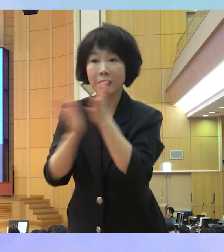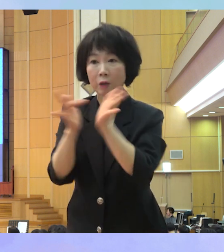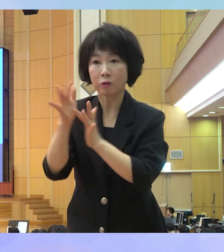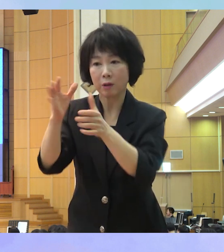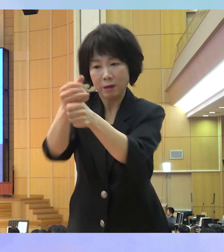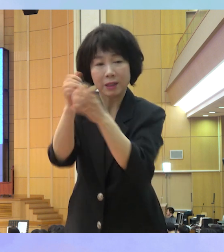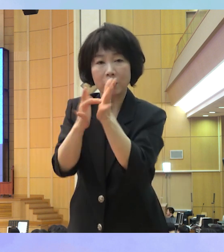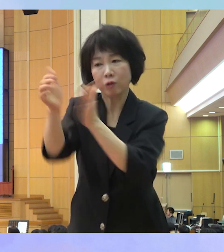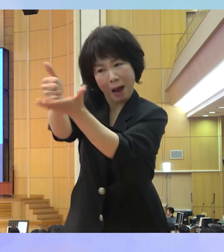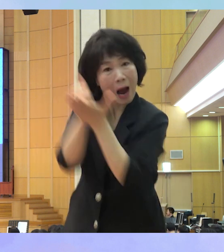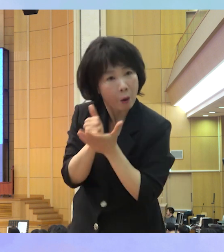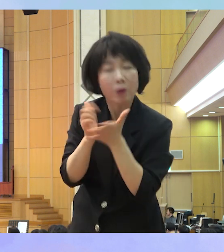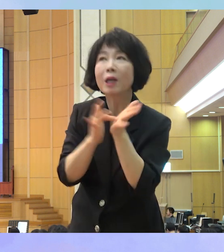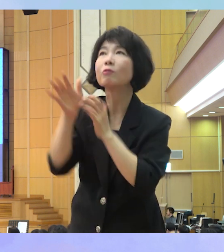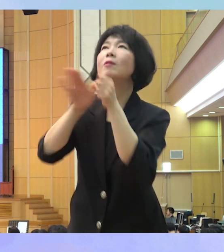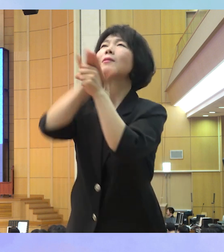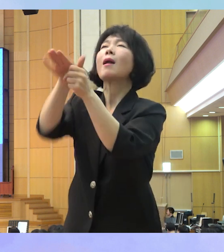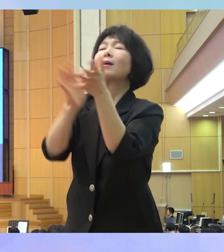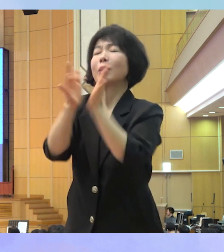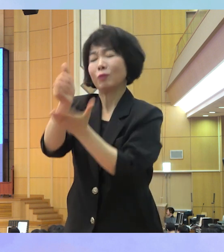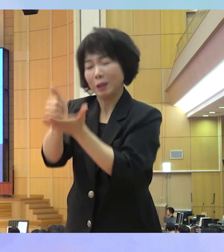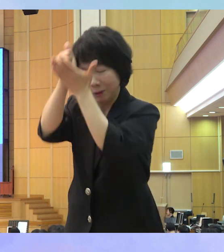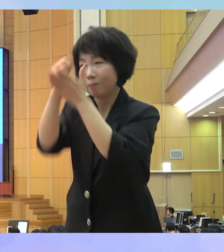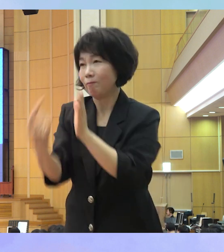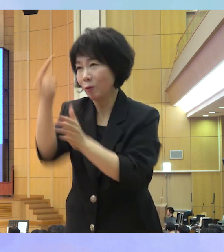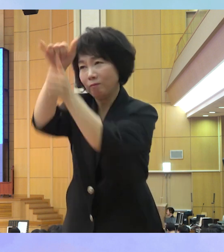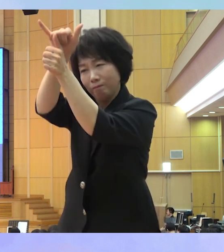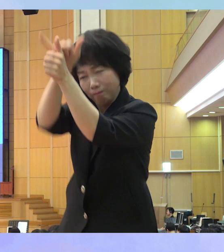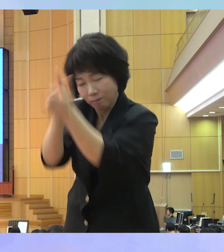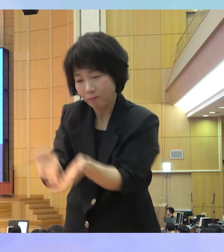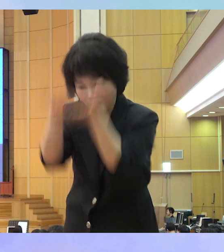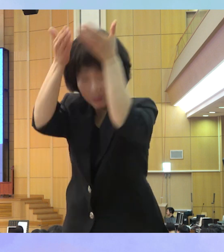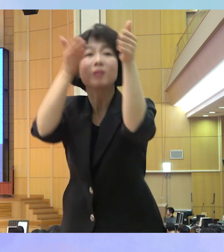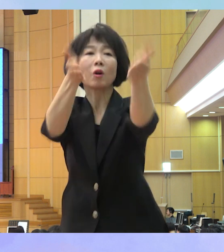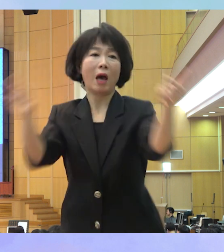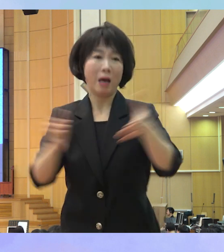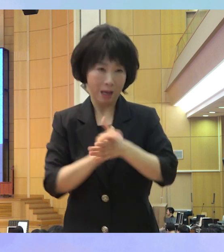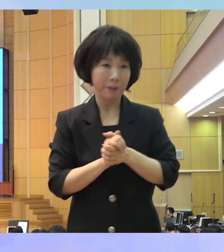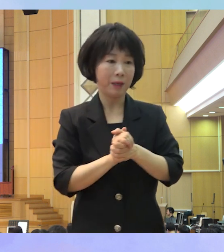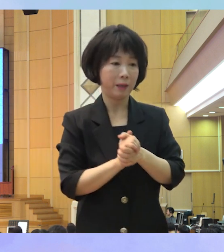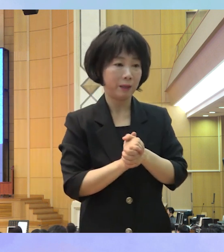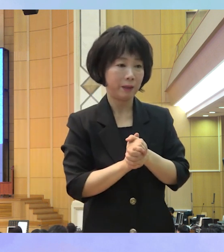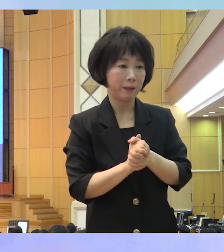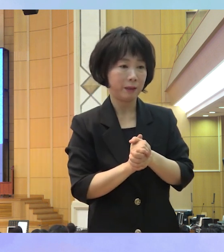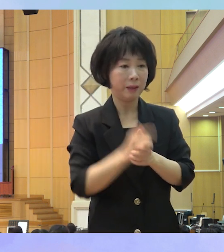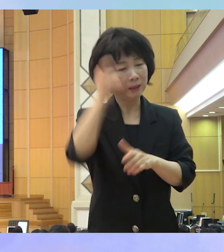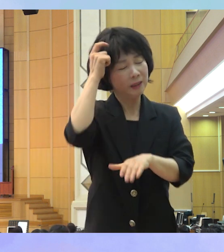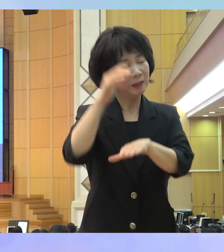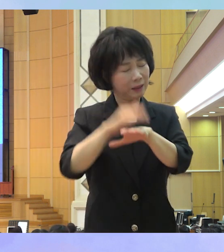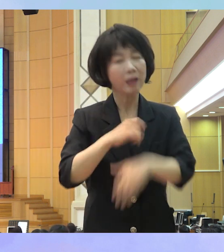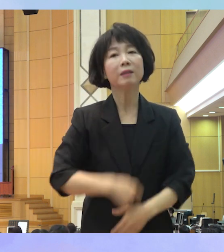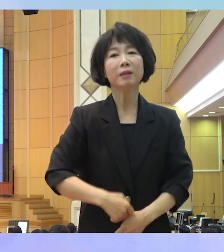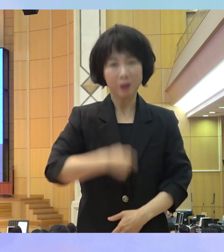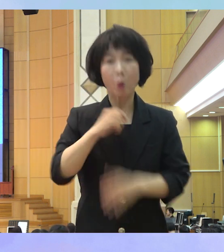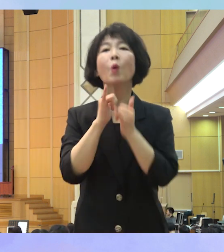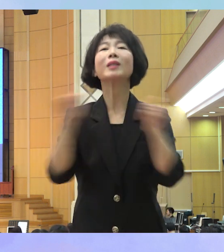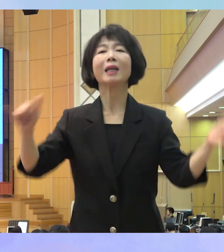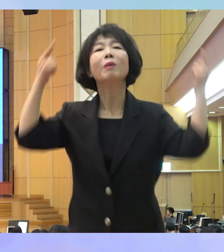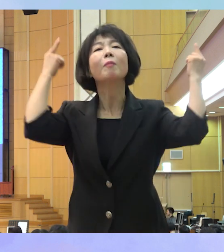얻고 예수님을 사랑하고 예수님을 높여드리고, 할렐루야, 그게 지혜롭고 의롭게 산다는